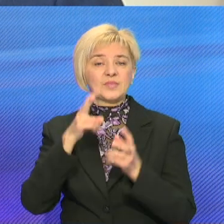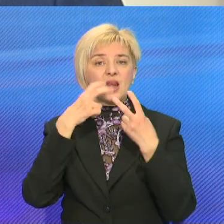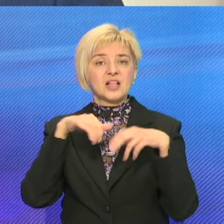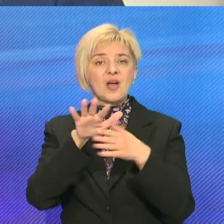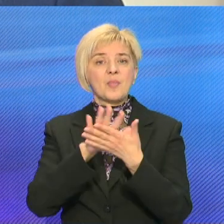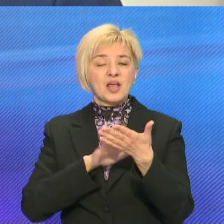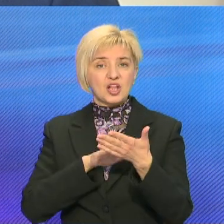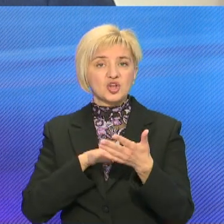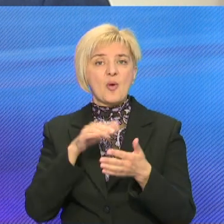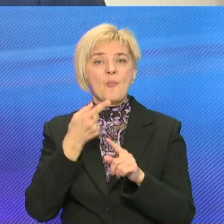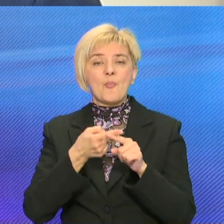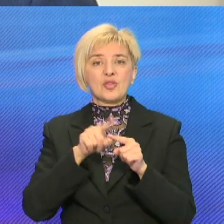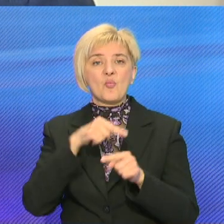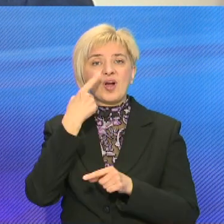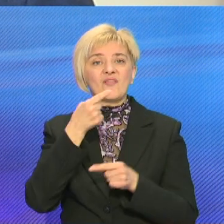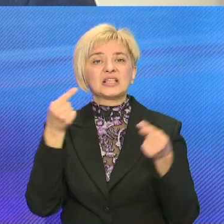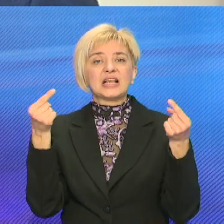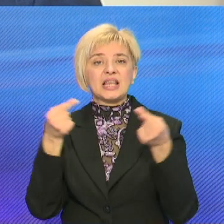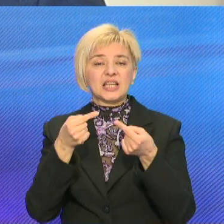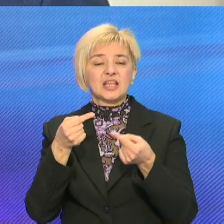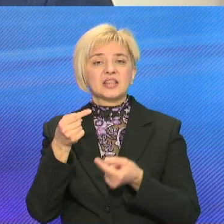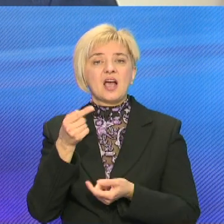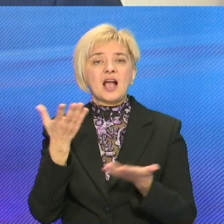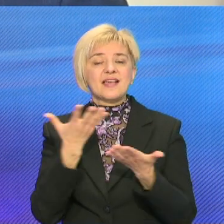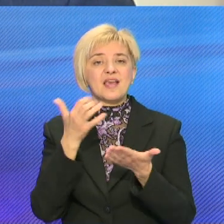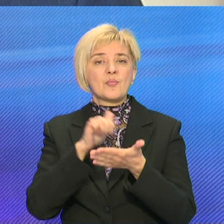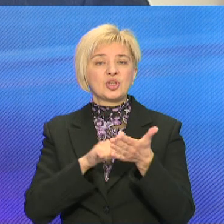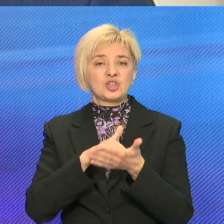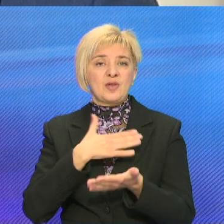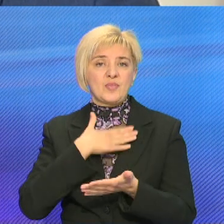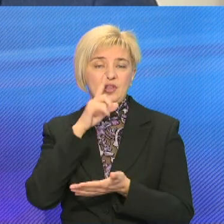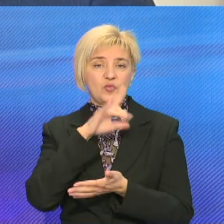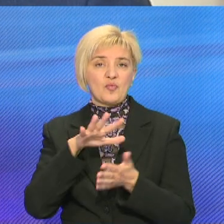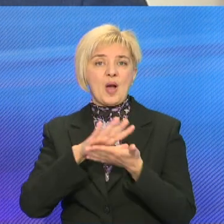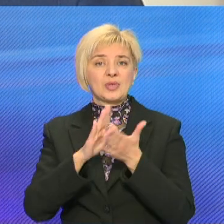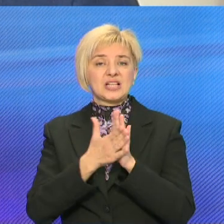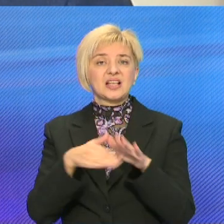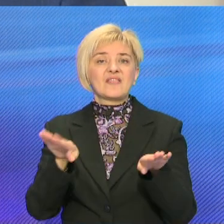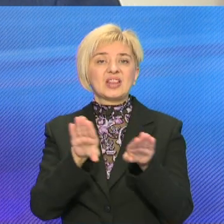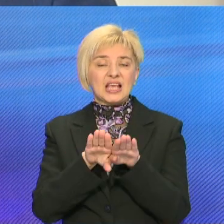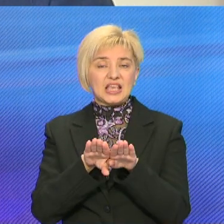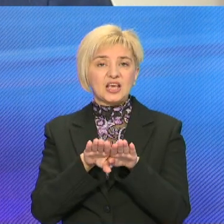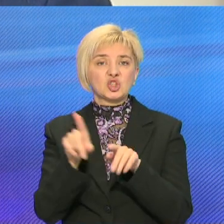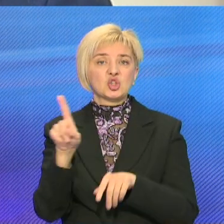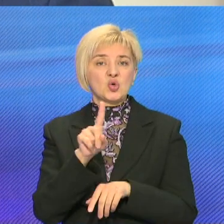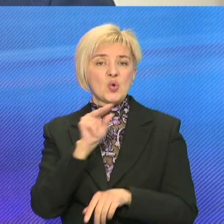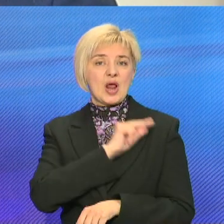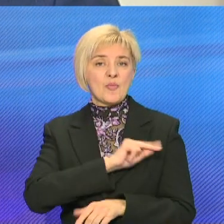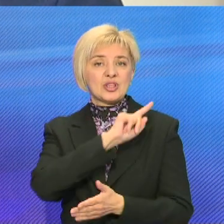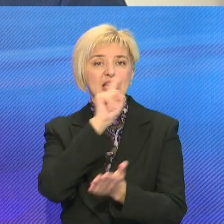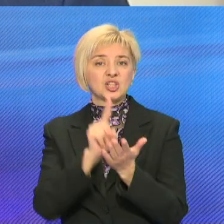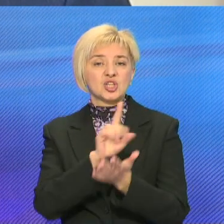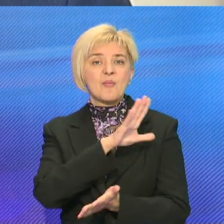поэтому говорить конкретно, какие причины, мы не будем, но обстоятельства такие, что работники должны